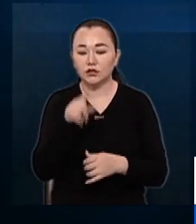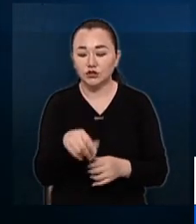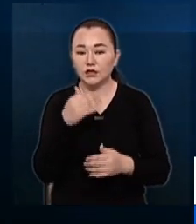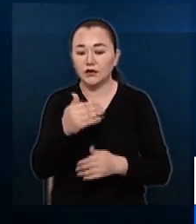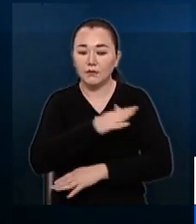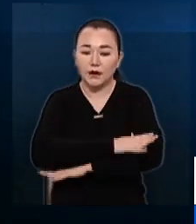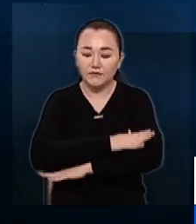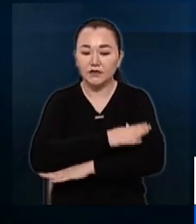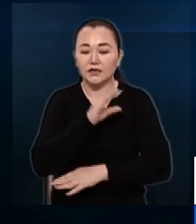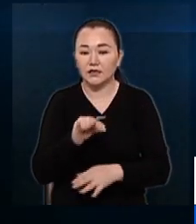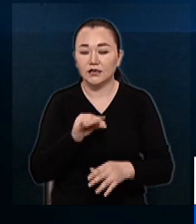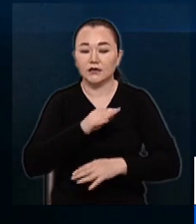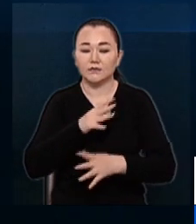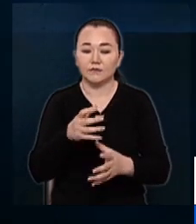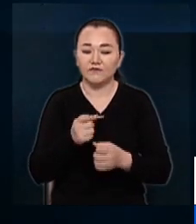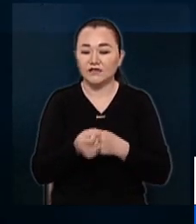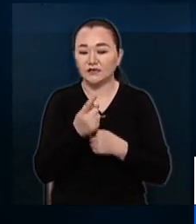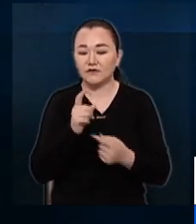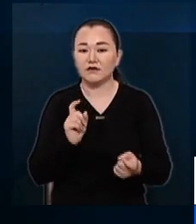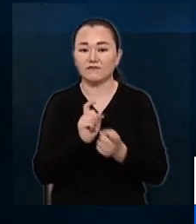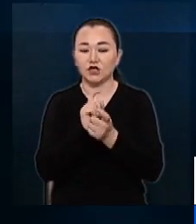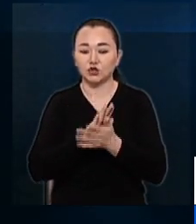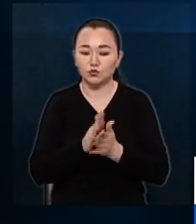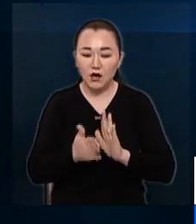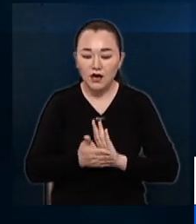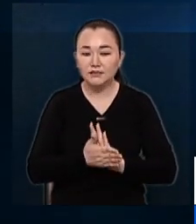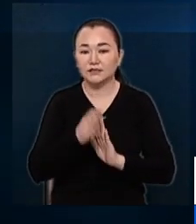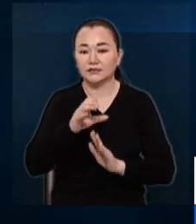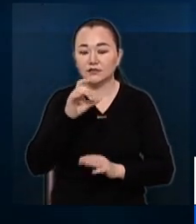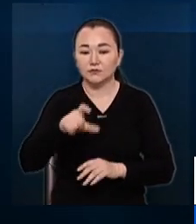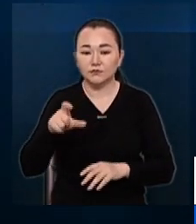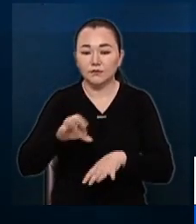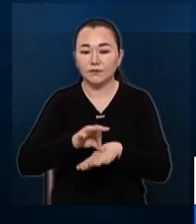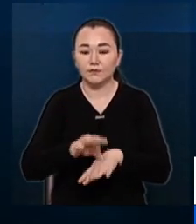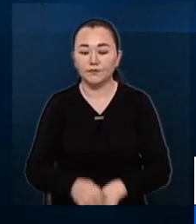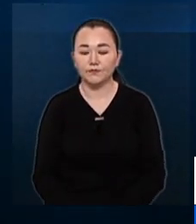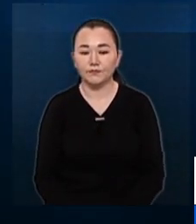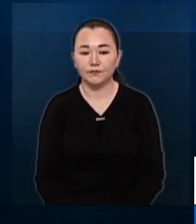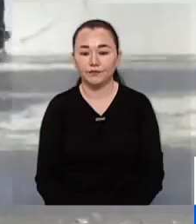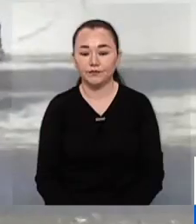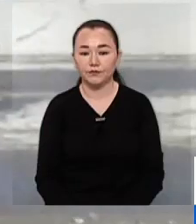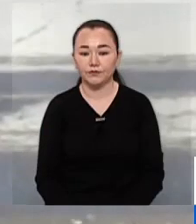по их поведению и тактике при возникновении конфликтных ситуаций с пациентами